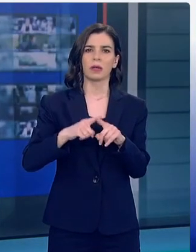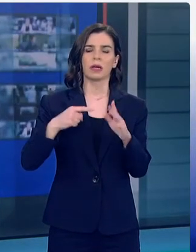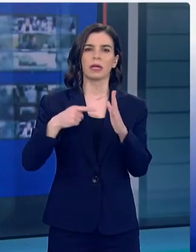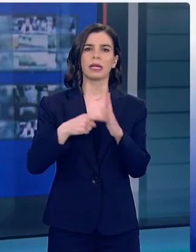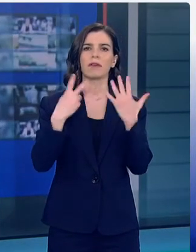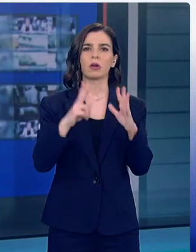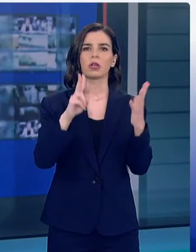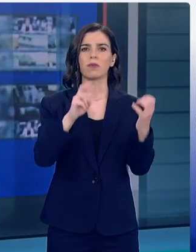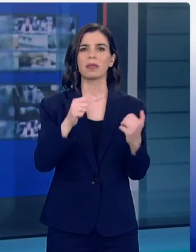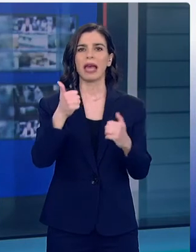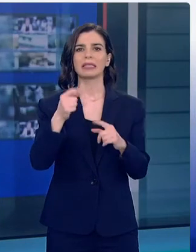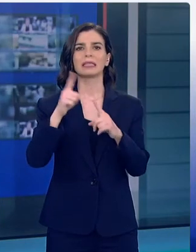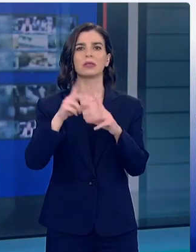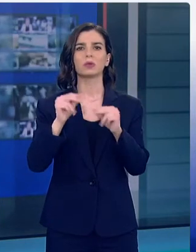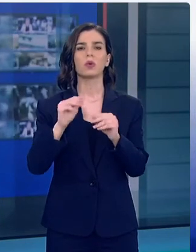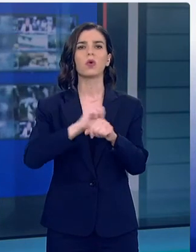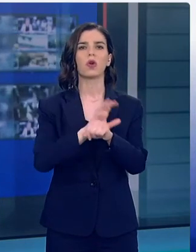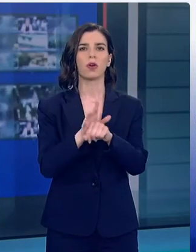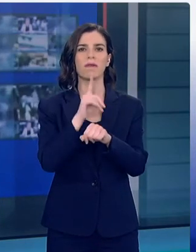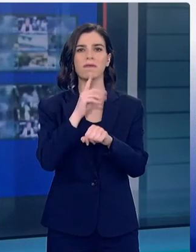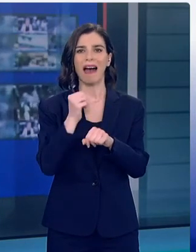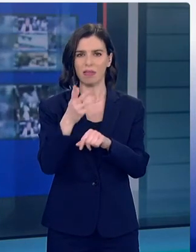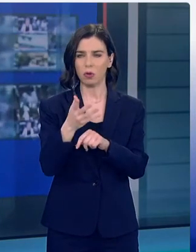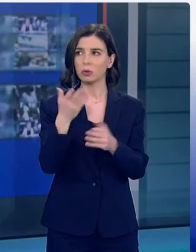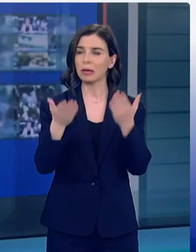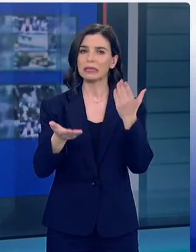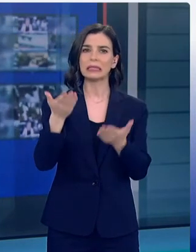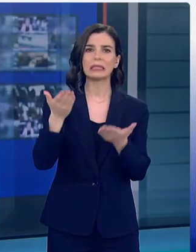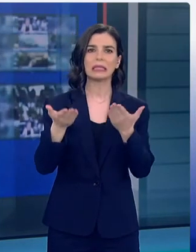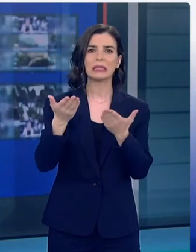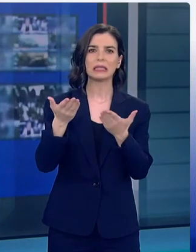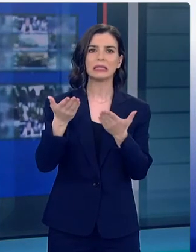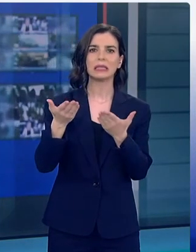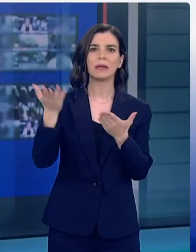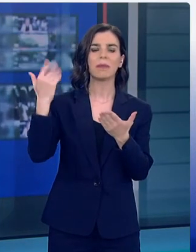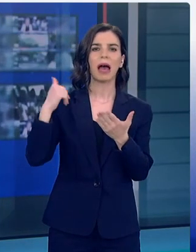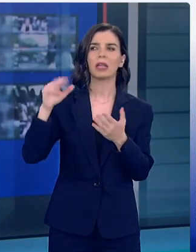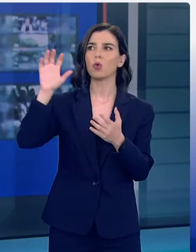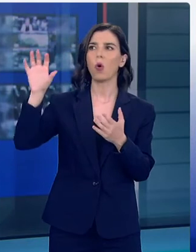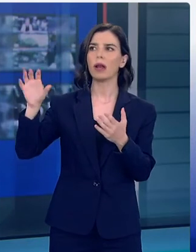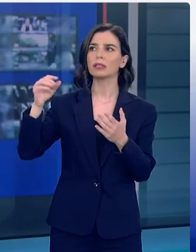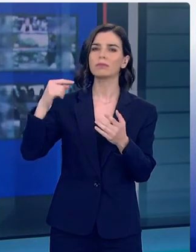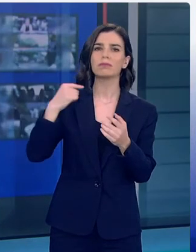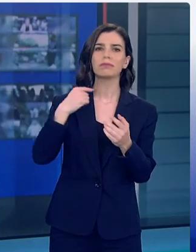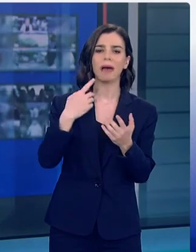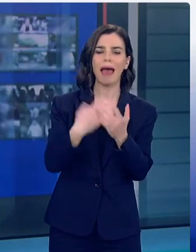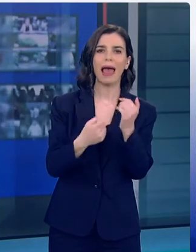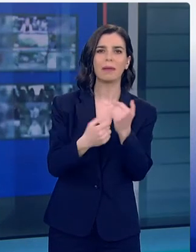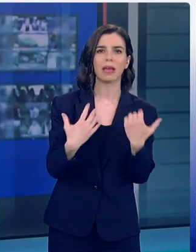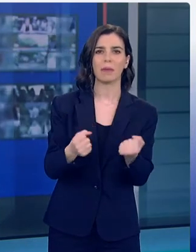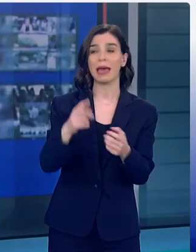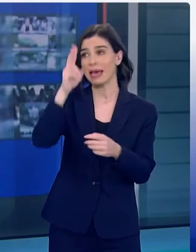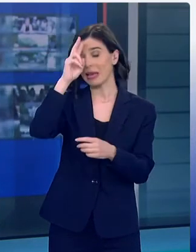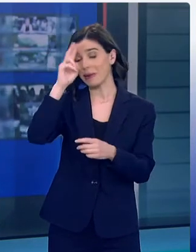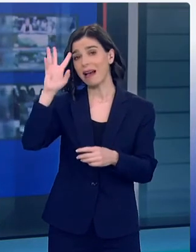τεστ για τον κορονοϊό. Ο αριθμός υστερεί σημαντικά σε σχέση με τον αντίστοιχο προηγμένων υγειονομικά χωρών. Στη Γερμανία